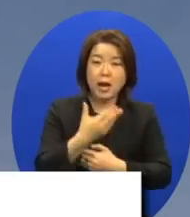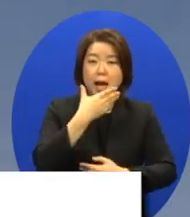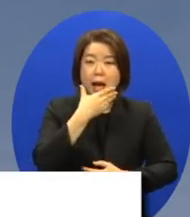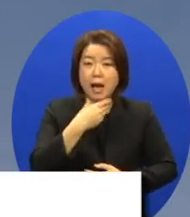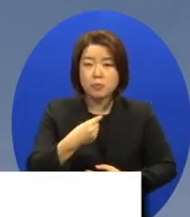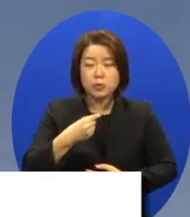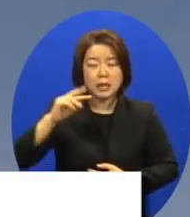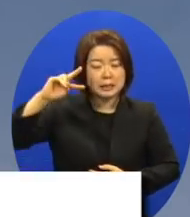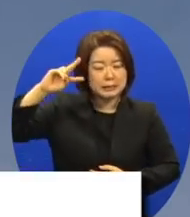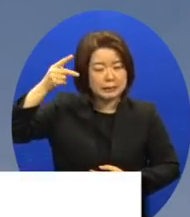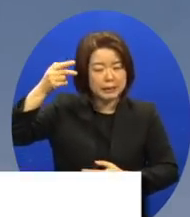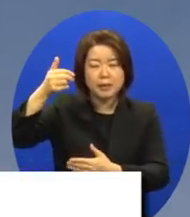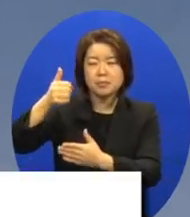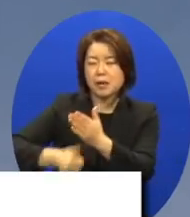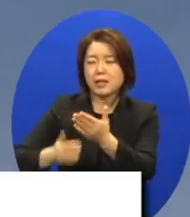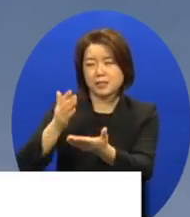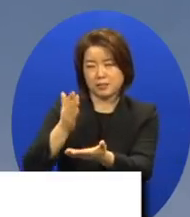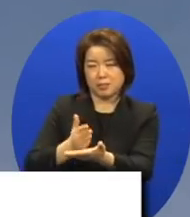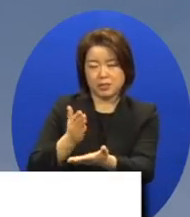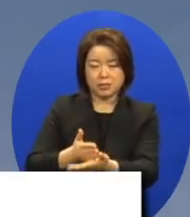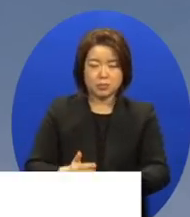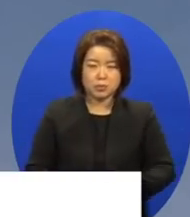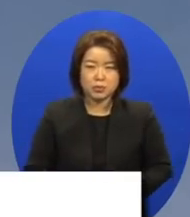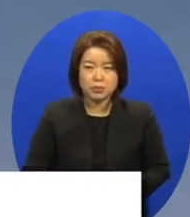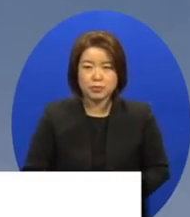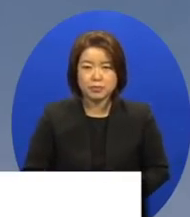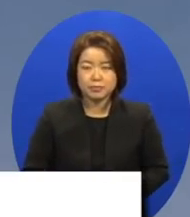착각에 빠지지 말라는 겁니다